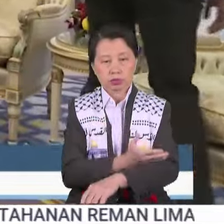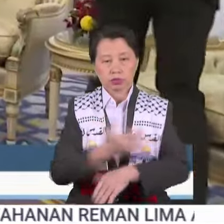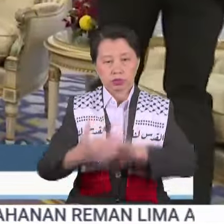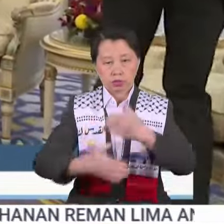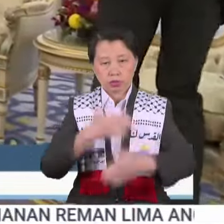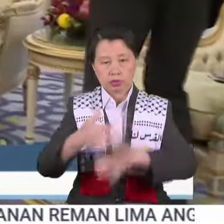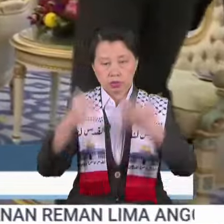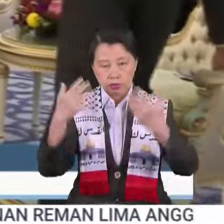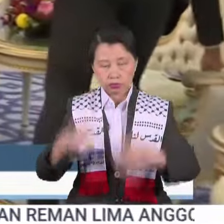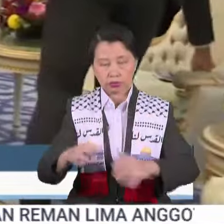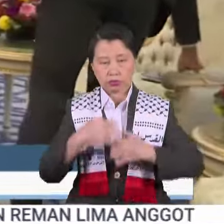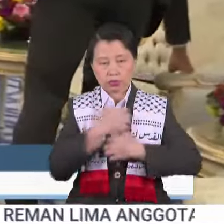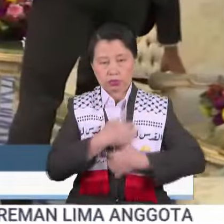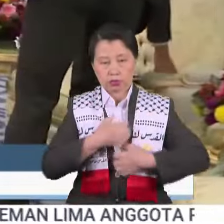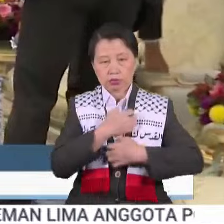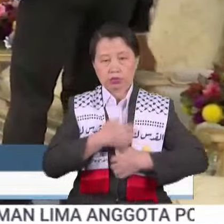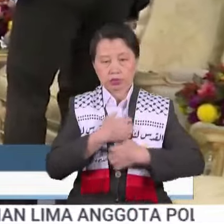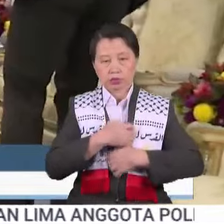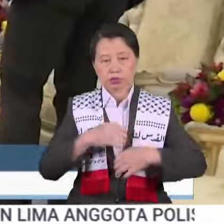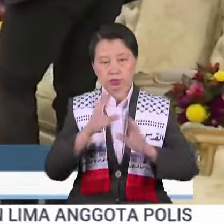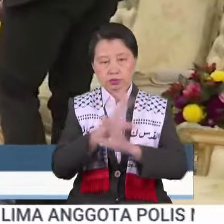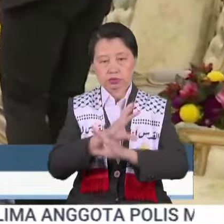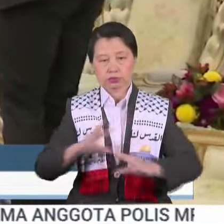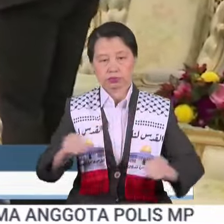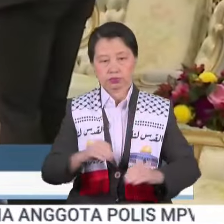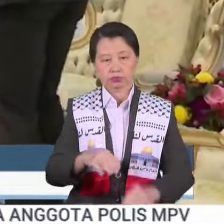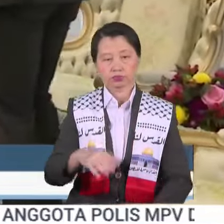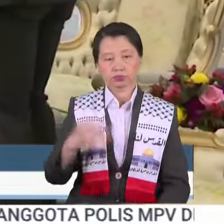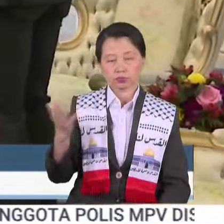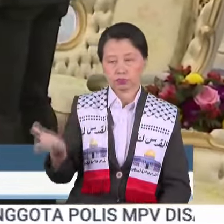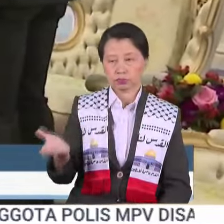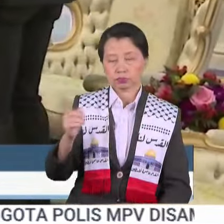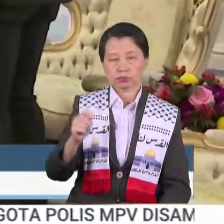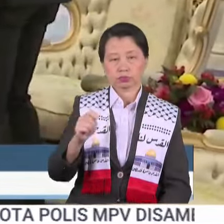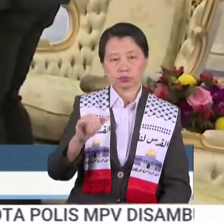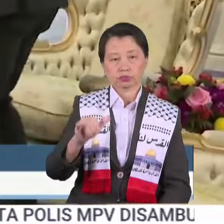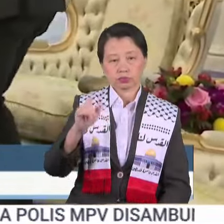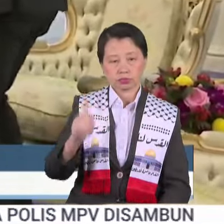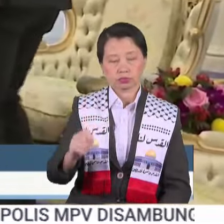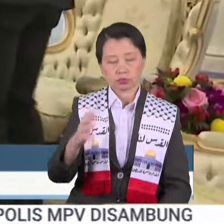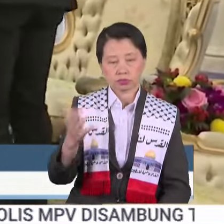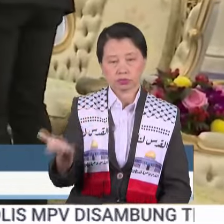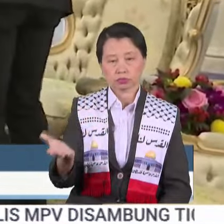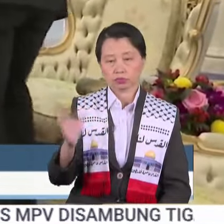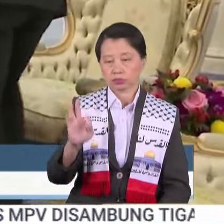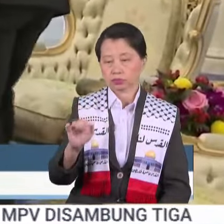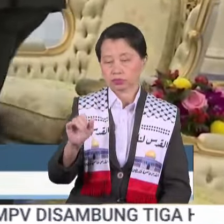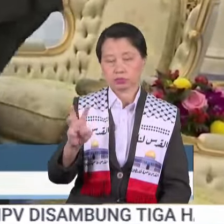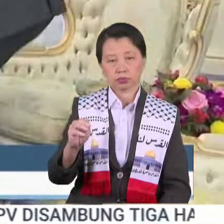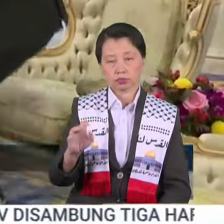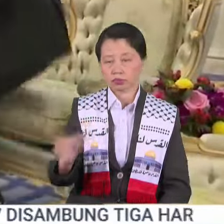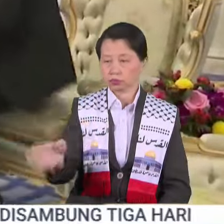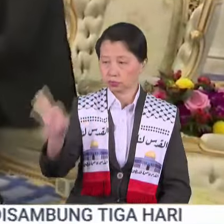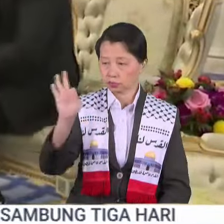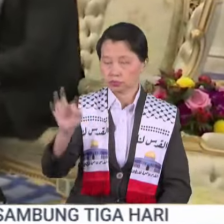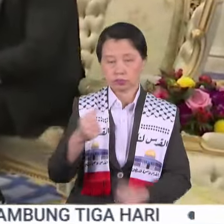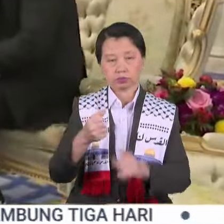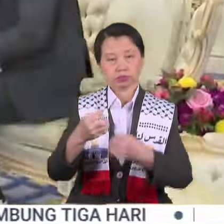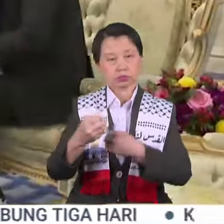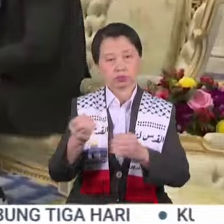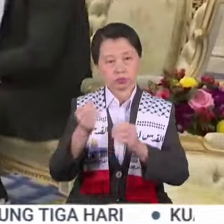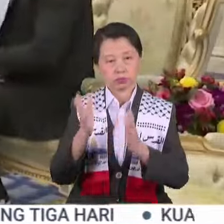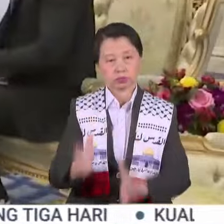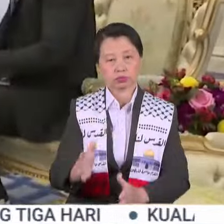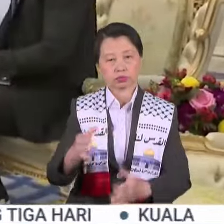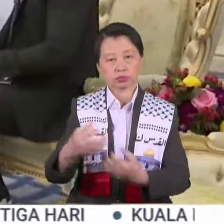kemajuan yang telah dikecapi oleh negeri Sarawak. Puan Yang Terutama Ambassador Feni Nuli dilantik sebagai pengarah Pejabat